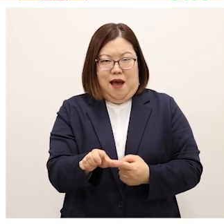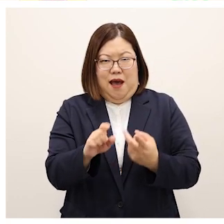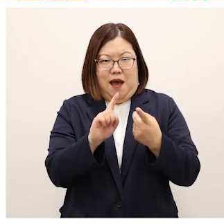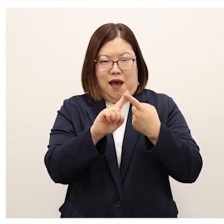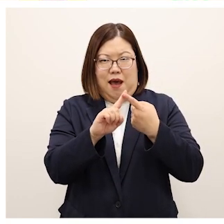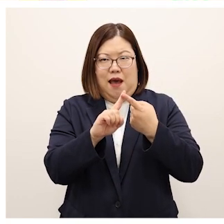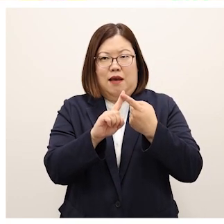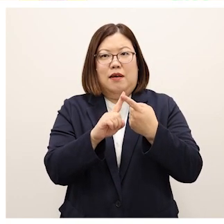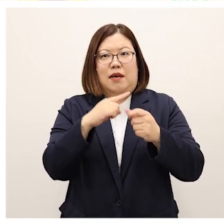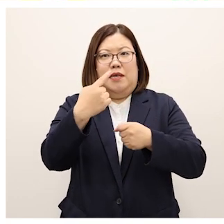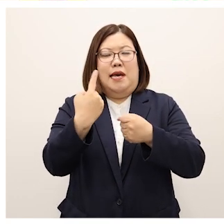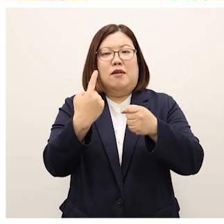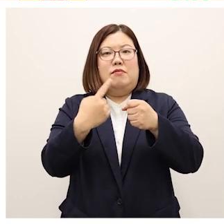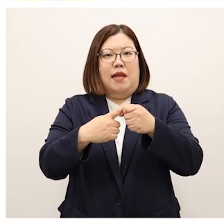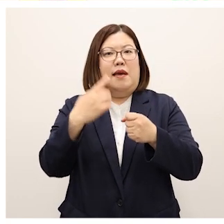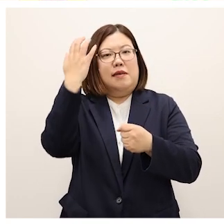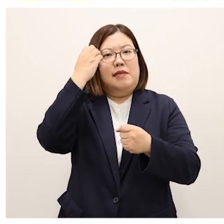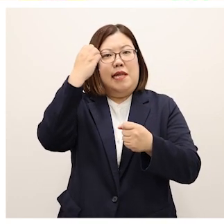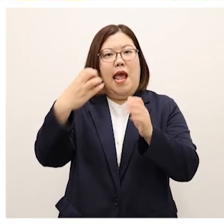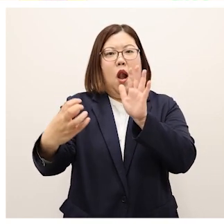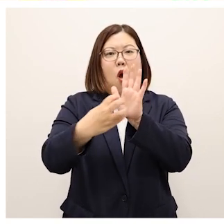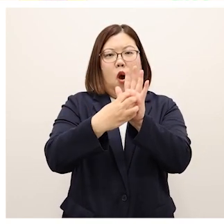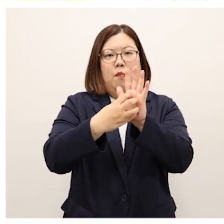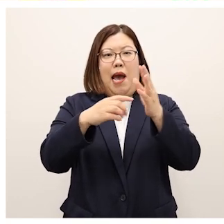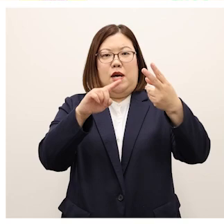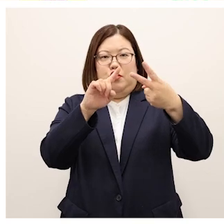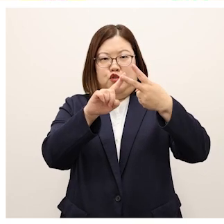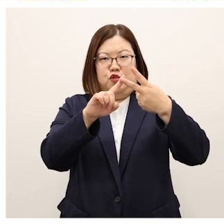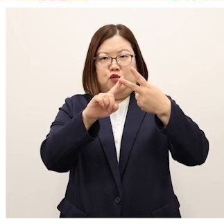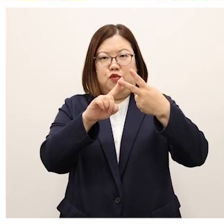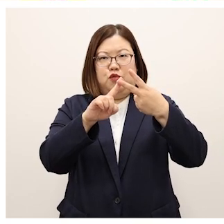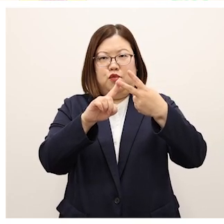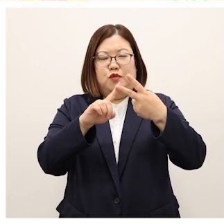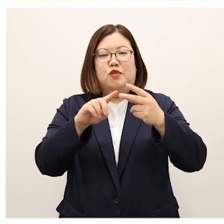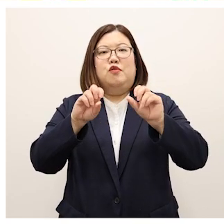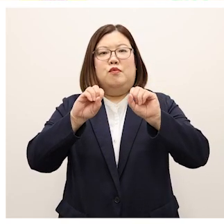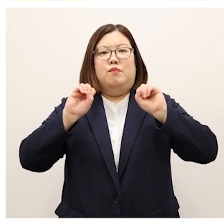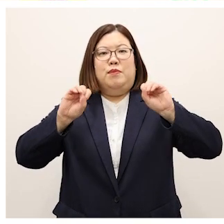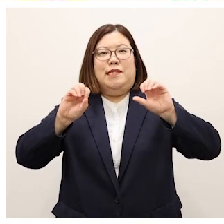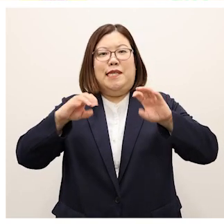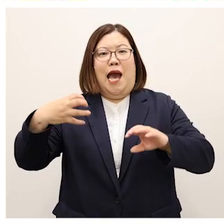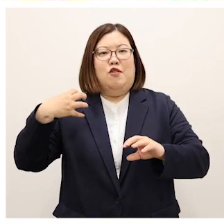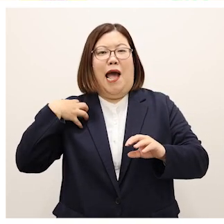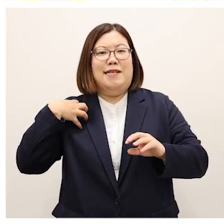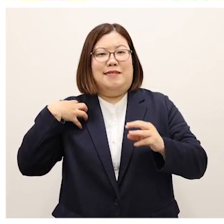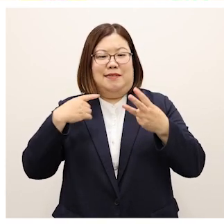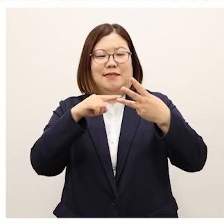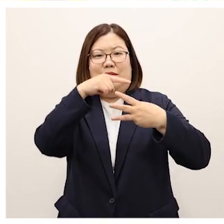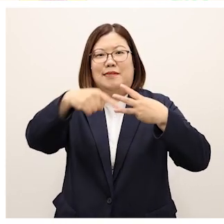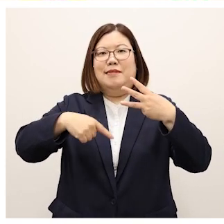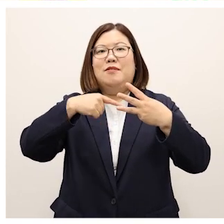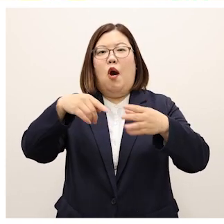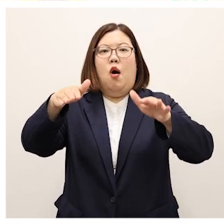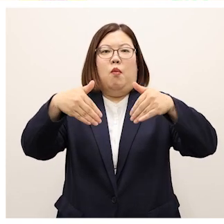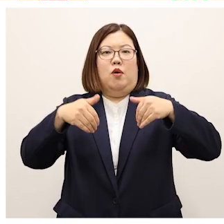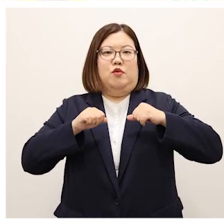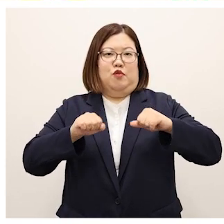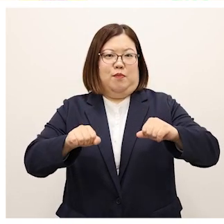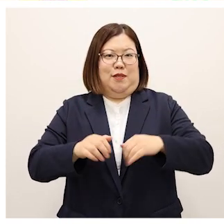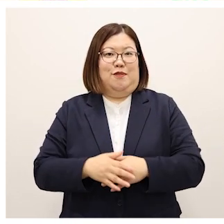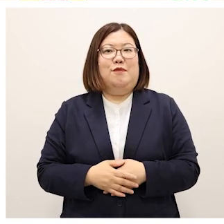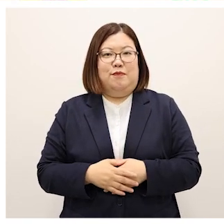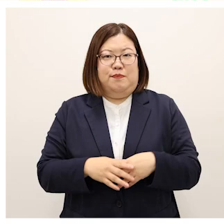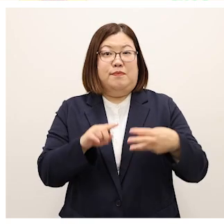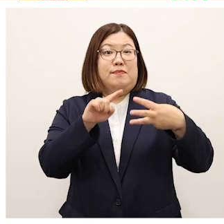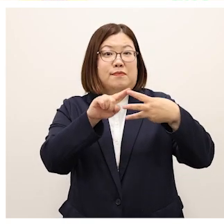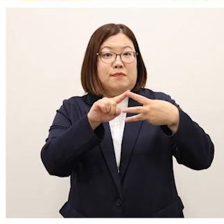ター100周年記念ロゴマーク仮称土浦花火大使を募集いたします。公